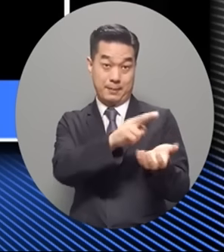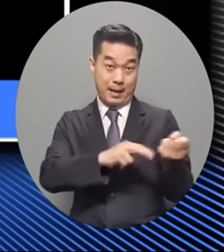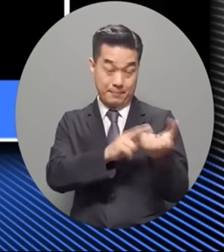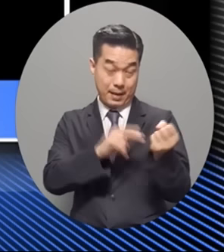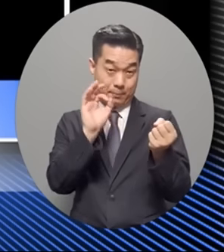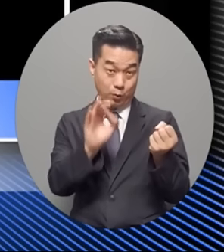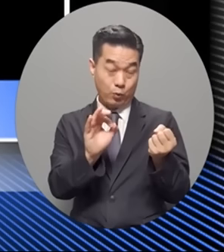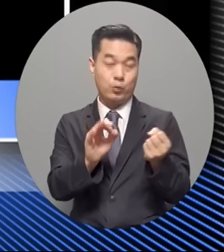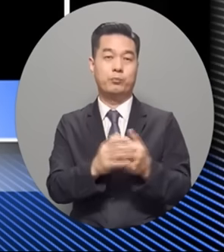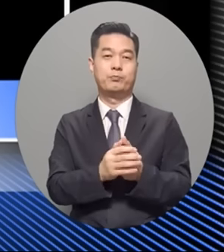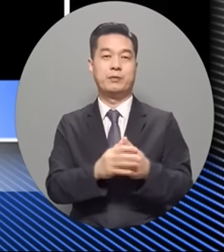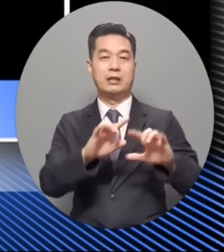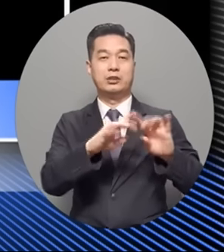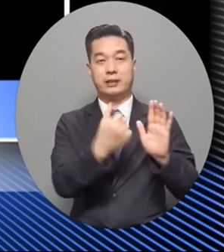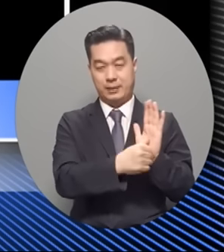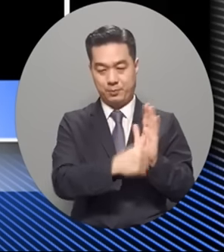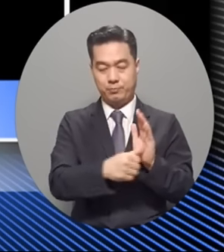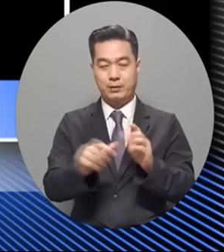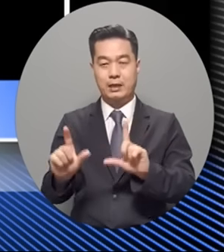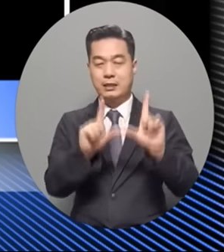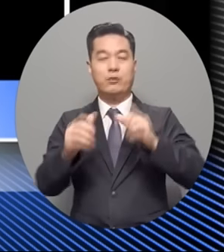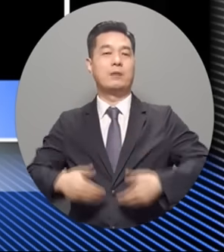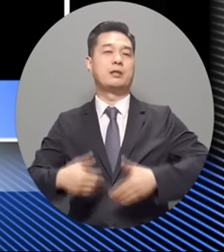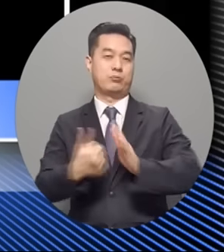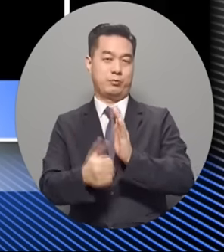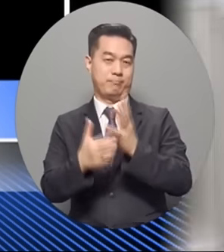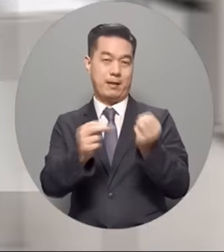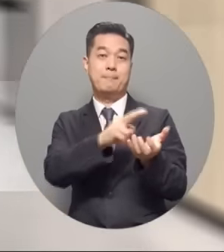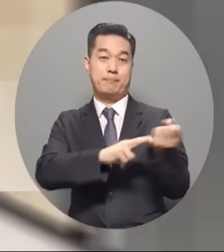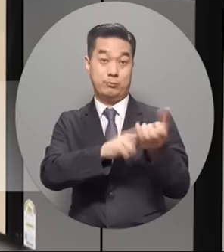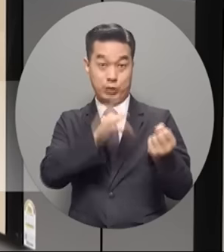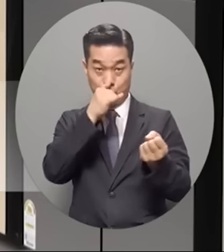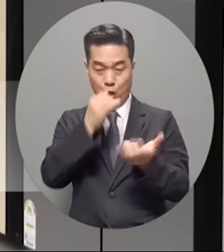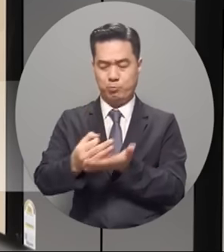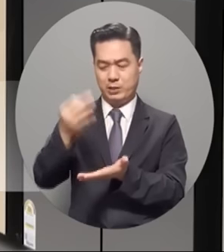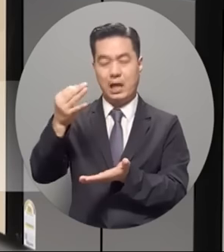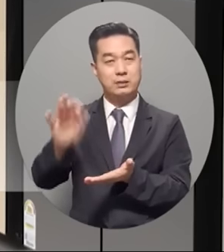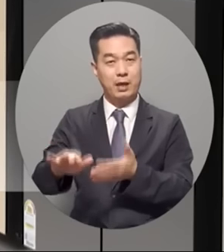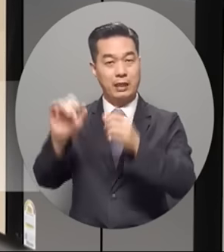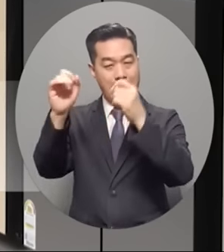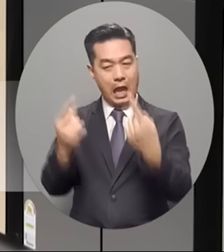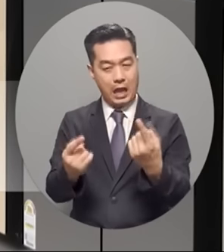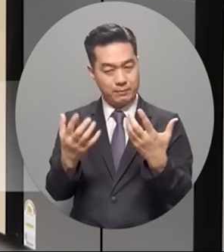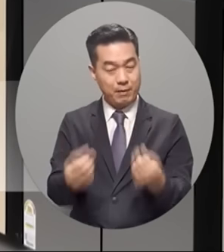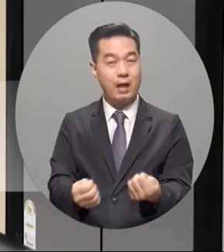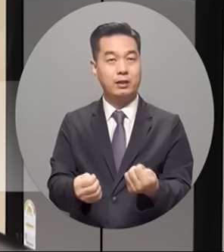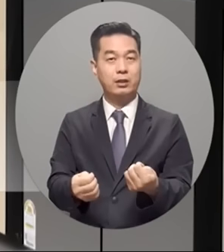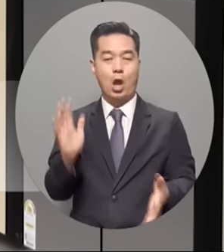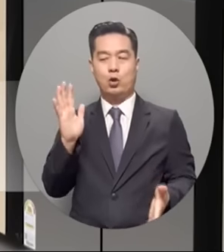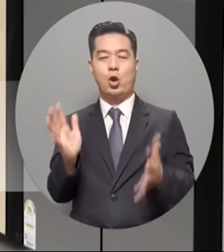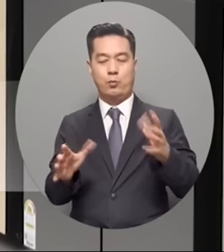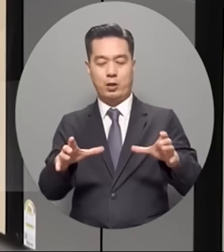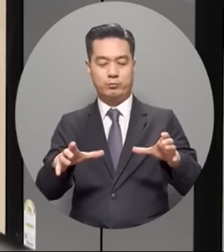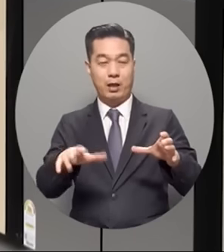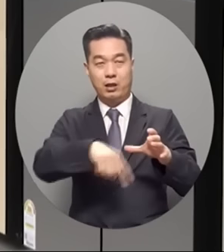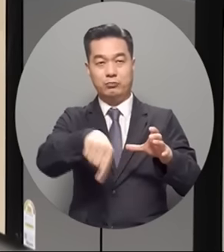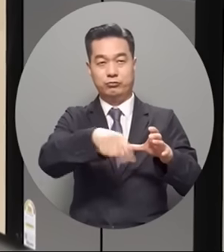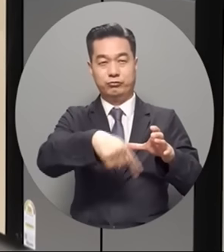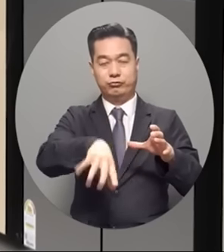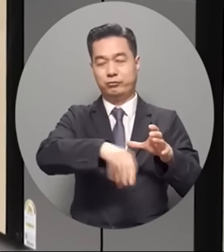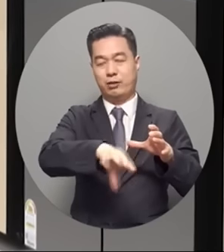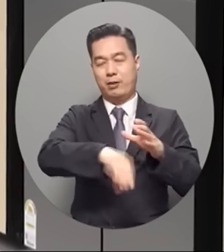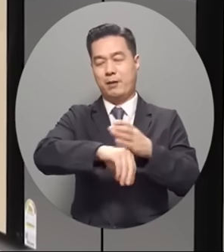보면 가전과 생필품이었습니다. 상대적으로 고가지만 할인폭이 컸던 로봇 청소기와 에어컨,